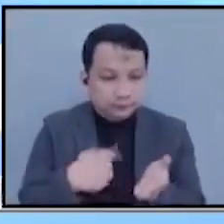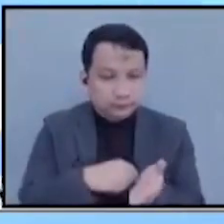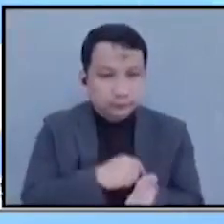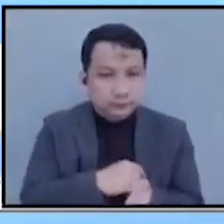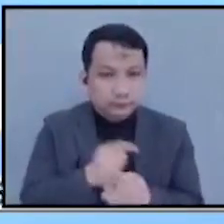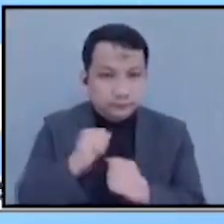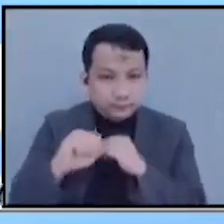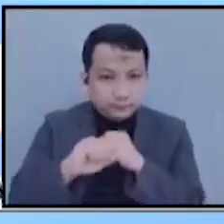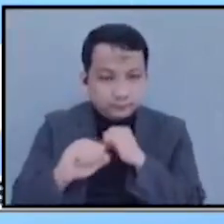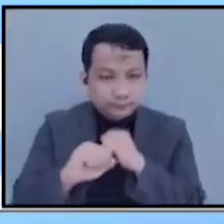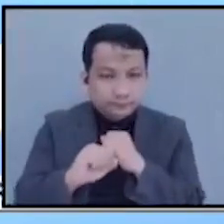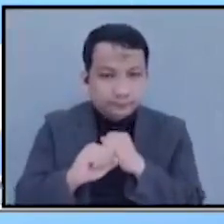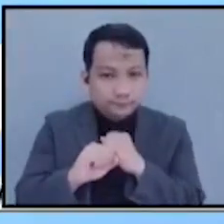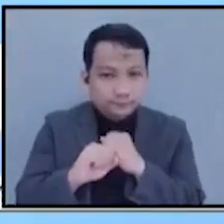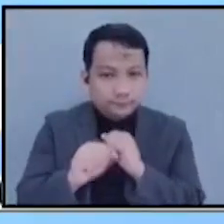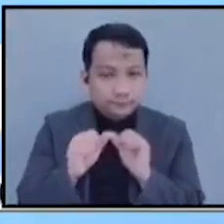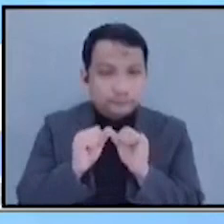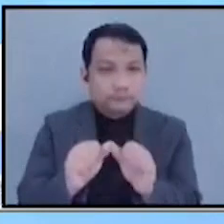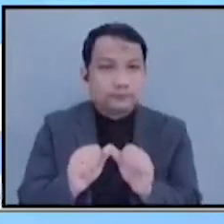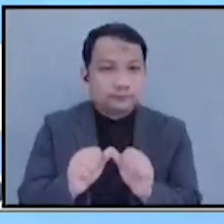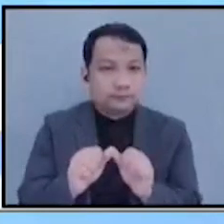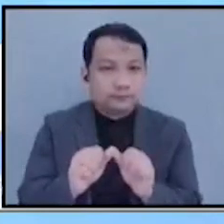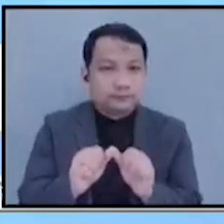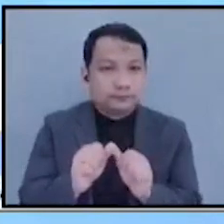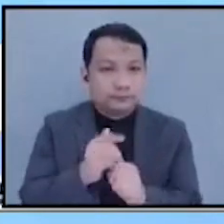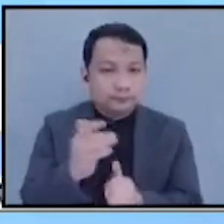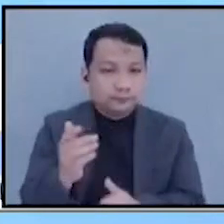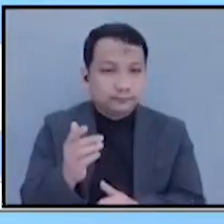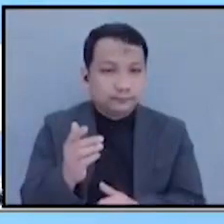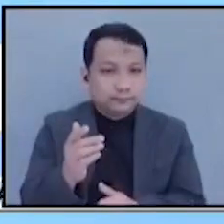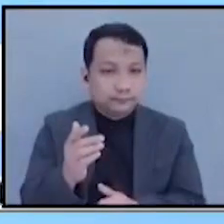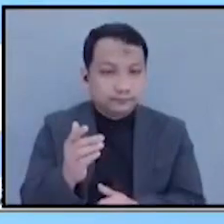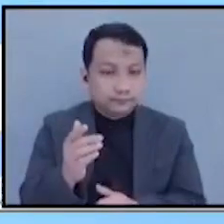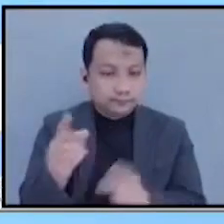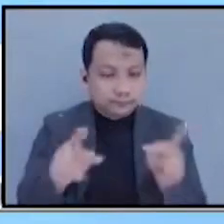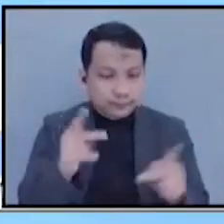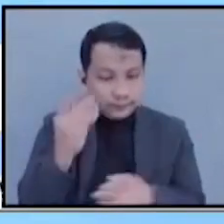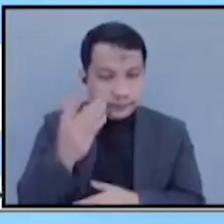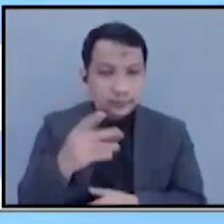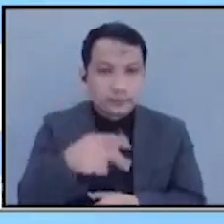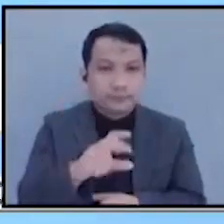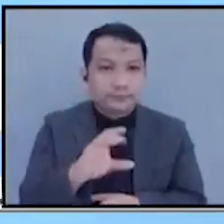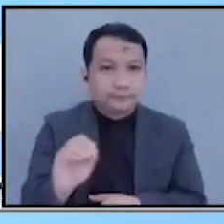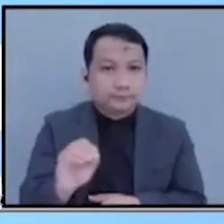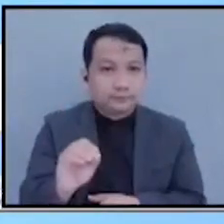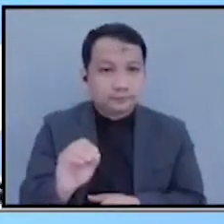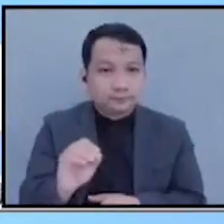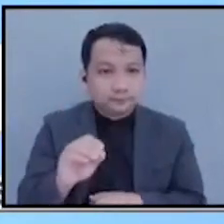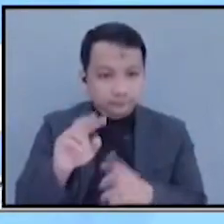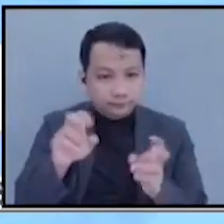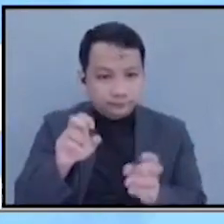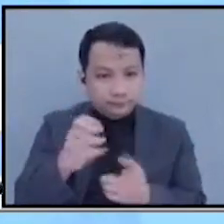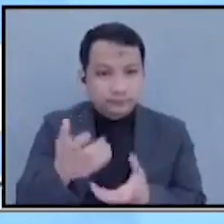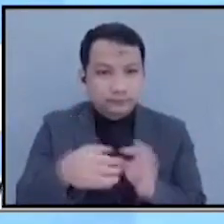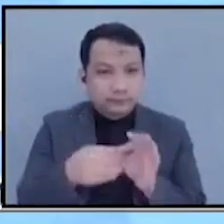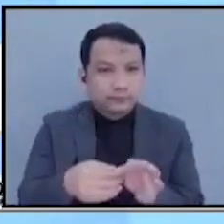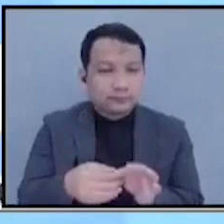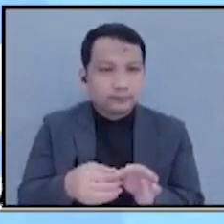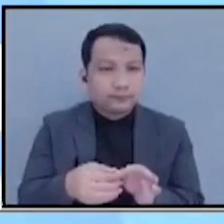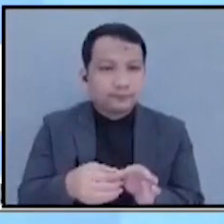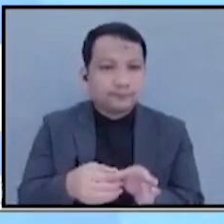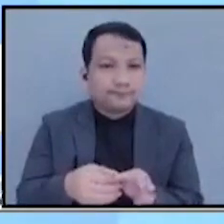and continue to work for our countrymen. Hango rin sa PCSO ang tema ng nasabing patimpalak na